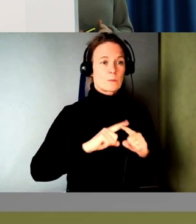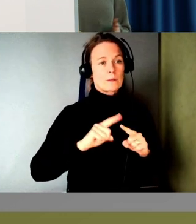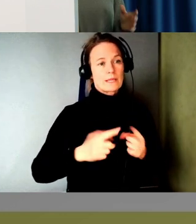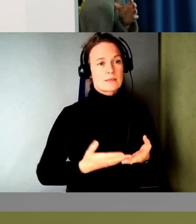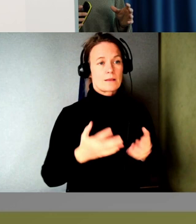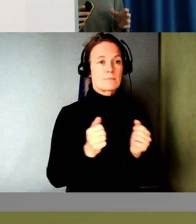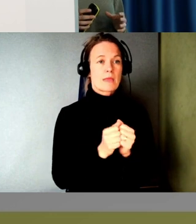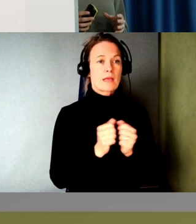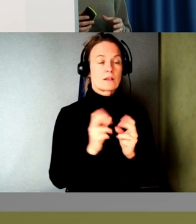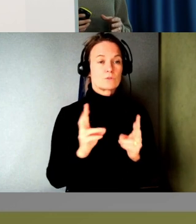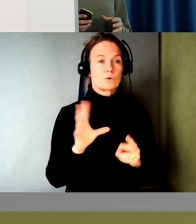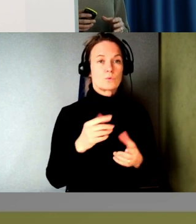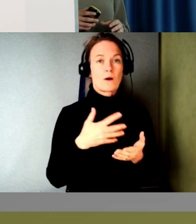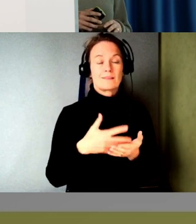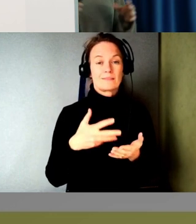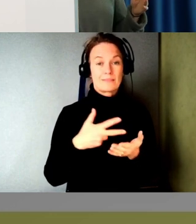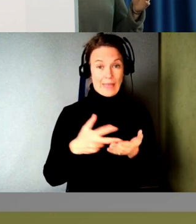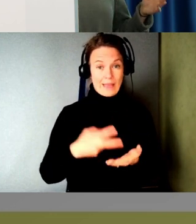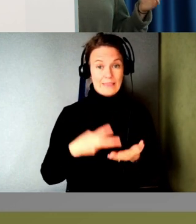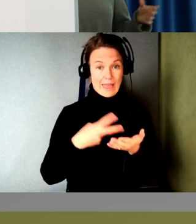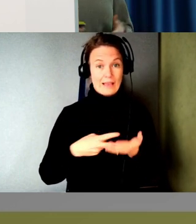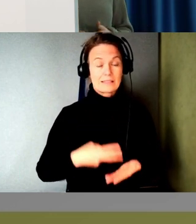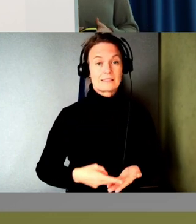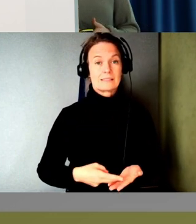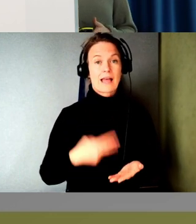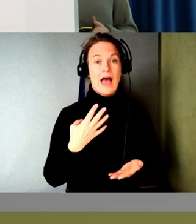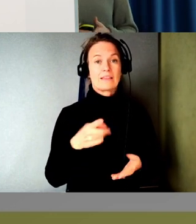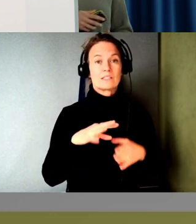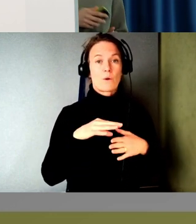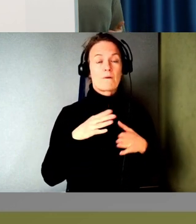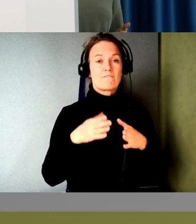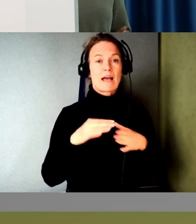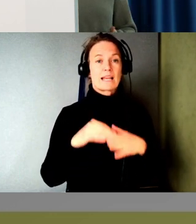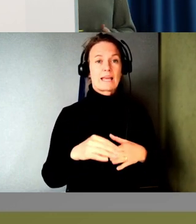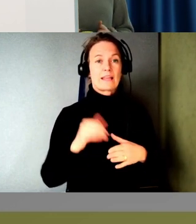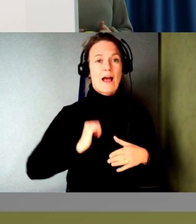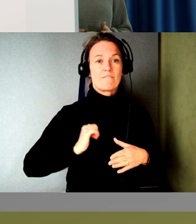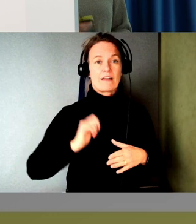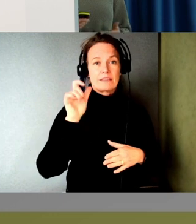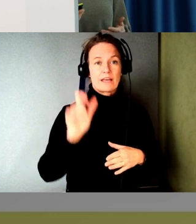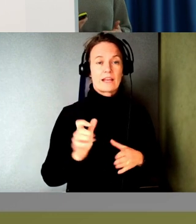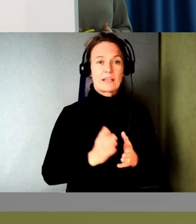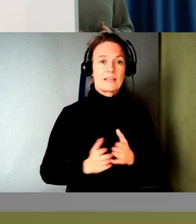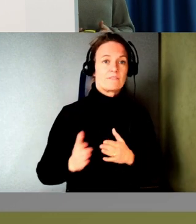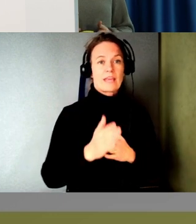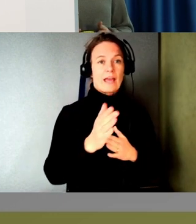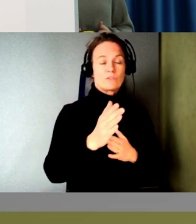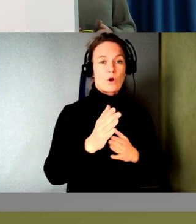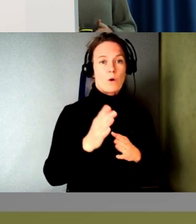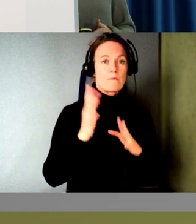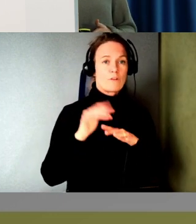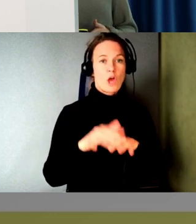så så är texterna det som eh egentligen vägleder användaren genom det här flödet och de olika